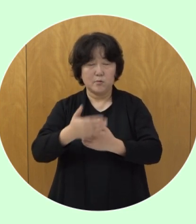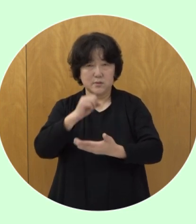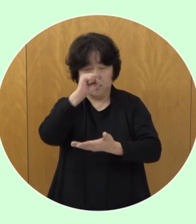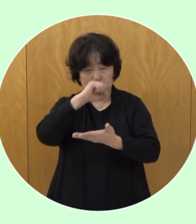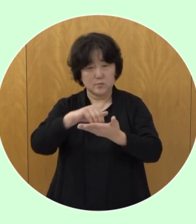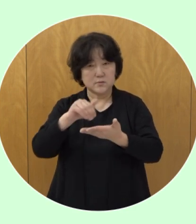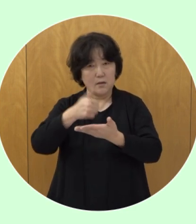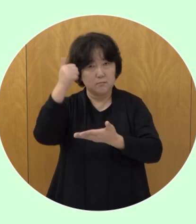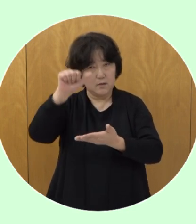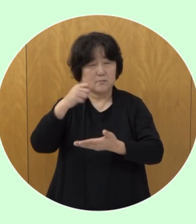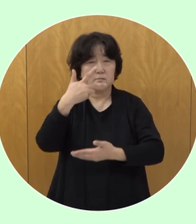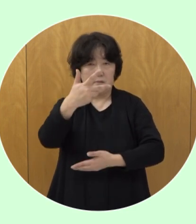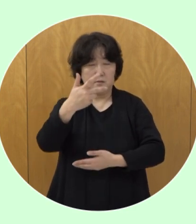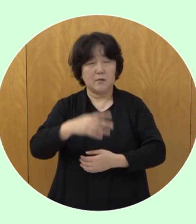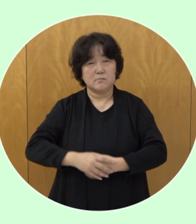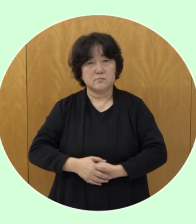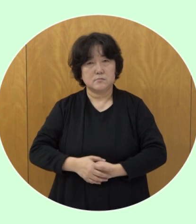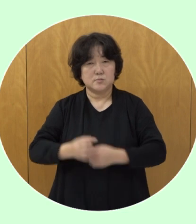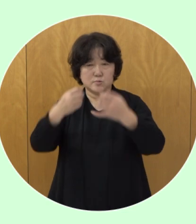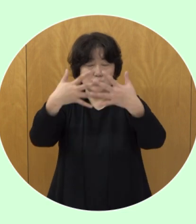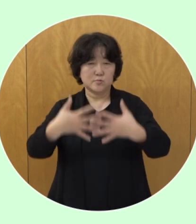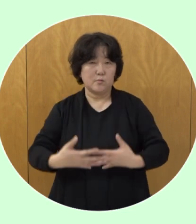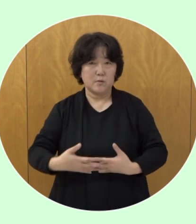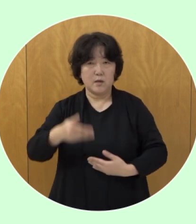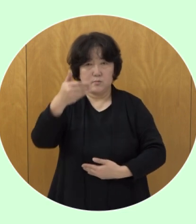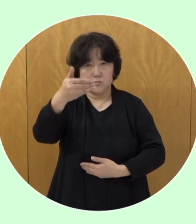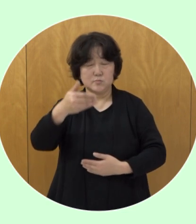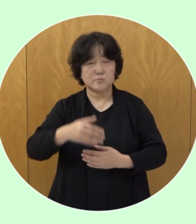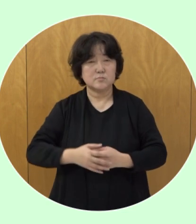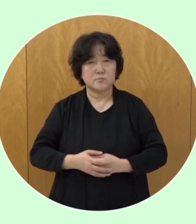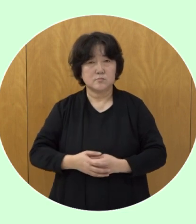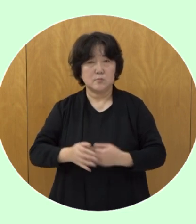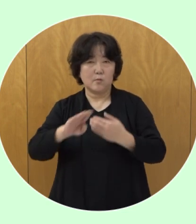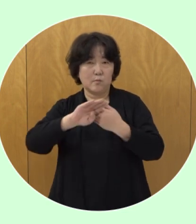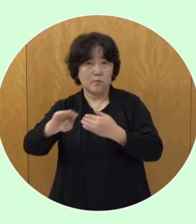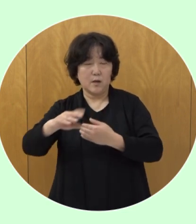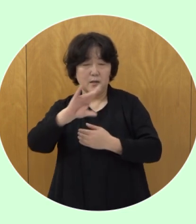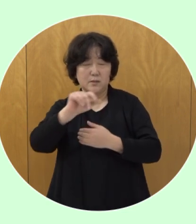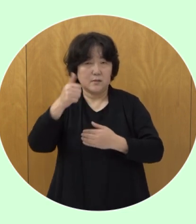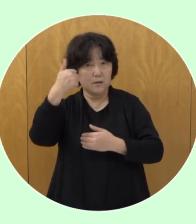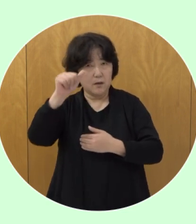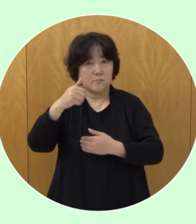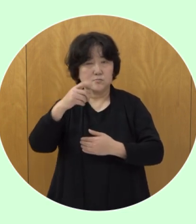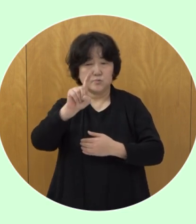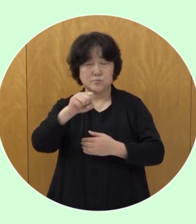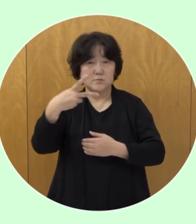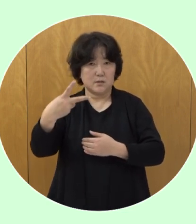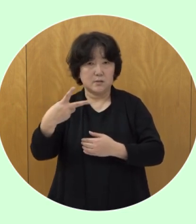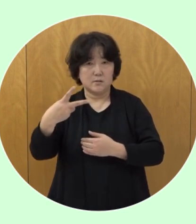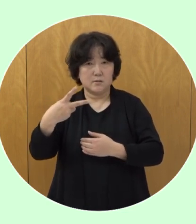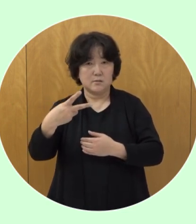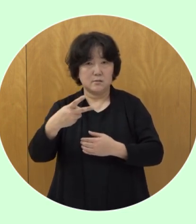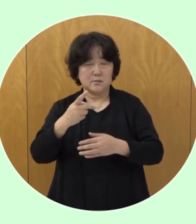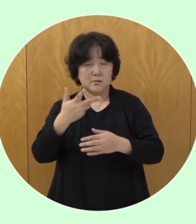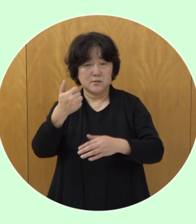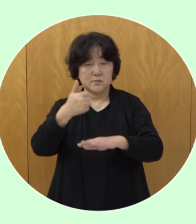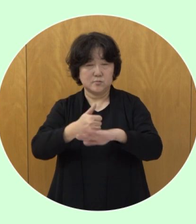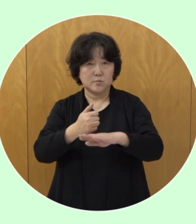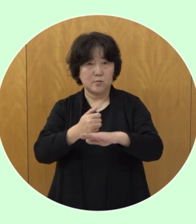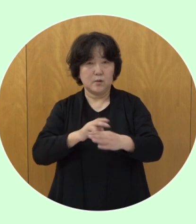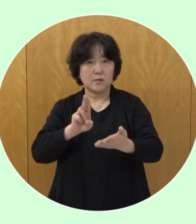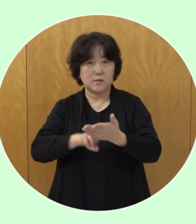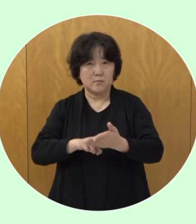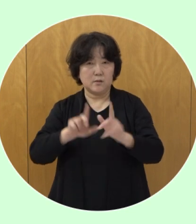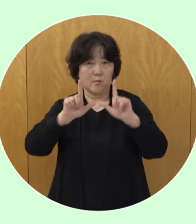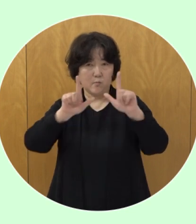案が7件、条例案が9件、その他の議案が12件、専決処分などの報